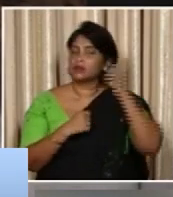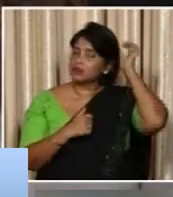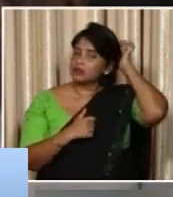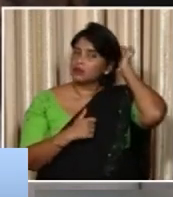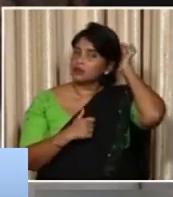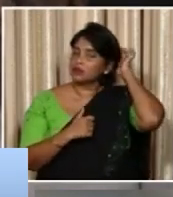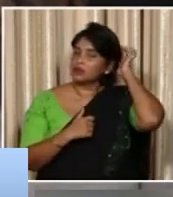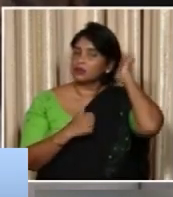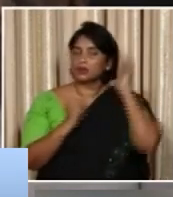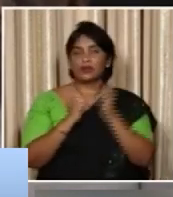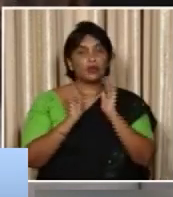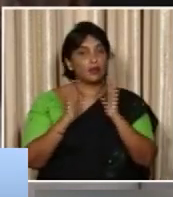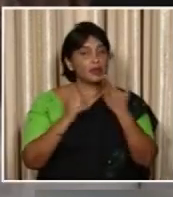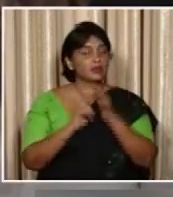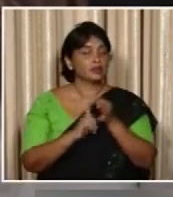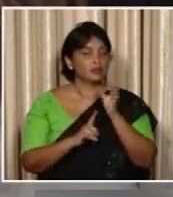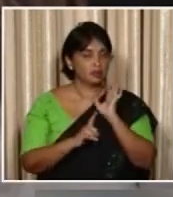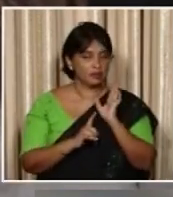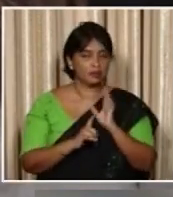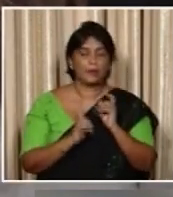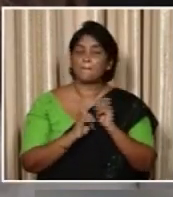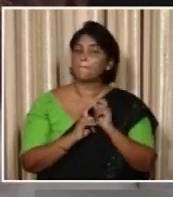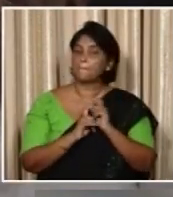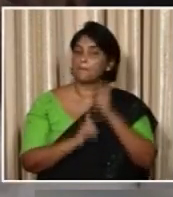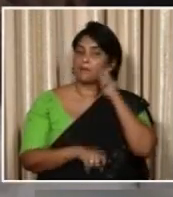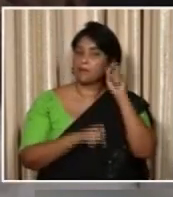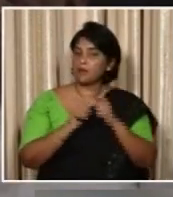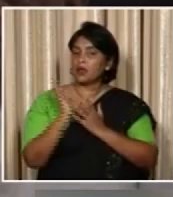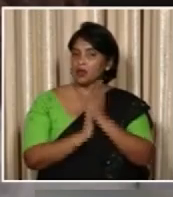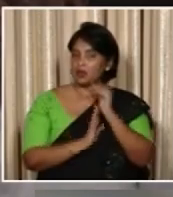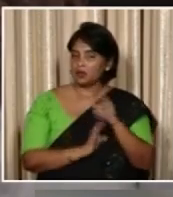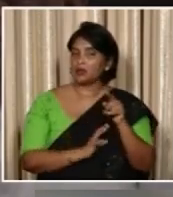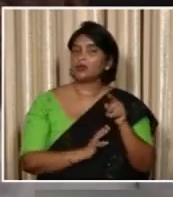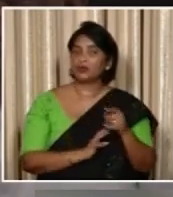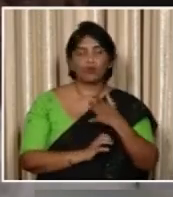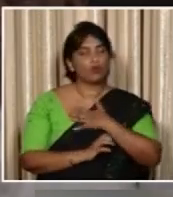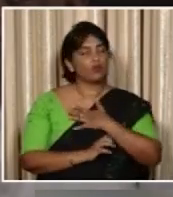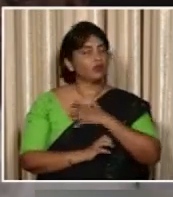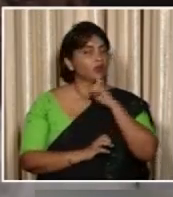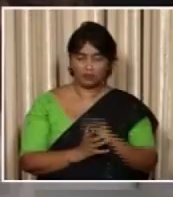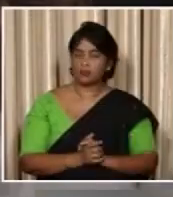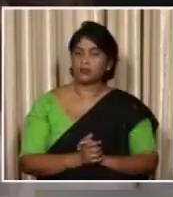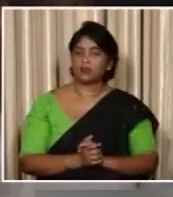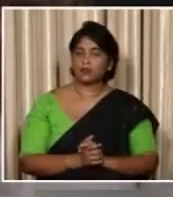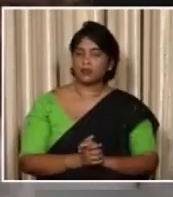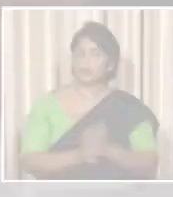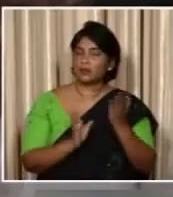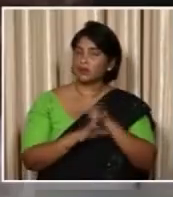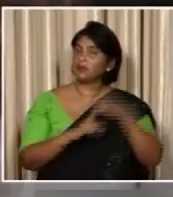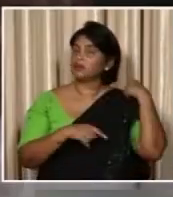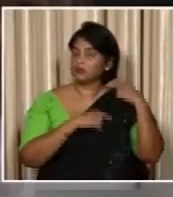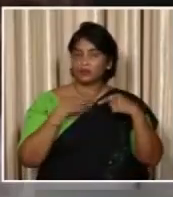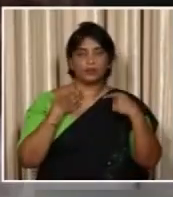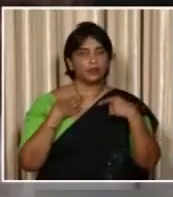ආරම්භක සභාපතිවරයා වශයෙන් පලස්තීන ජනතාවගේ අයිතිය වෙනුවෙන් හඬක් නගන්න අපට පුළුවන් වුණා. එදා පටන්